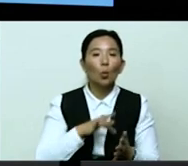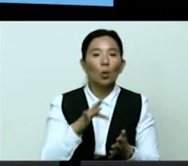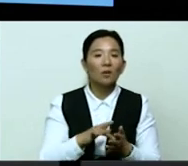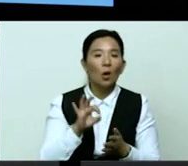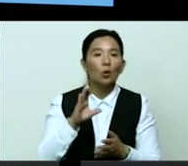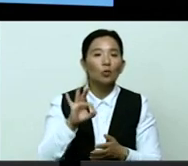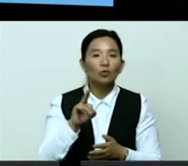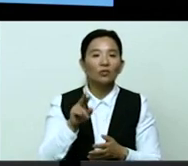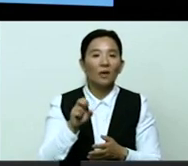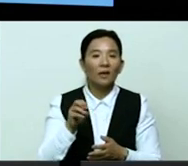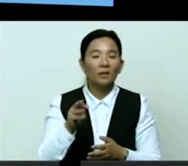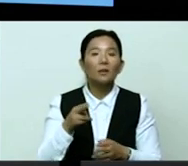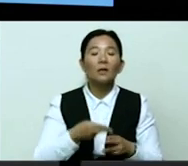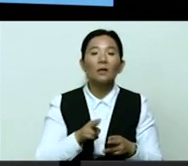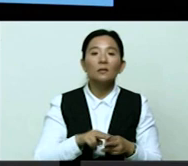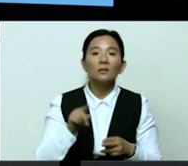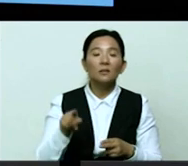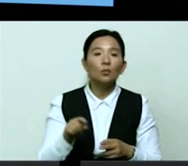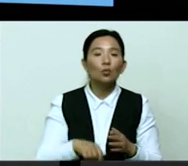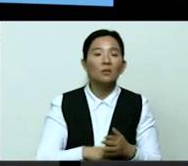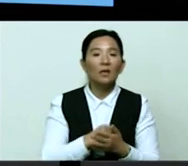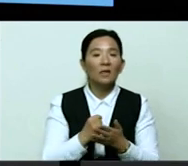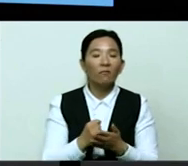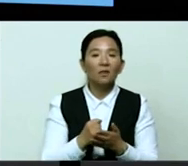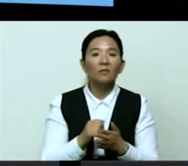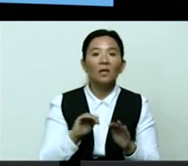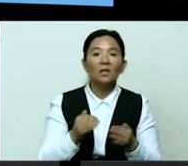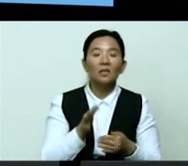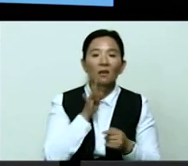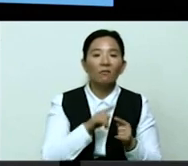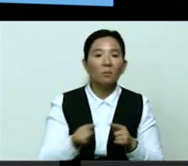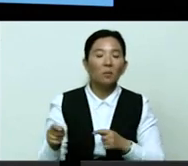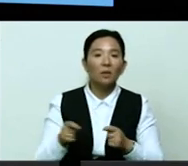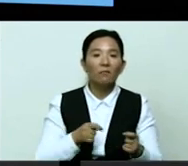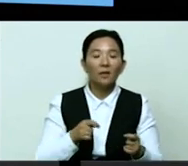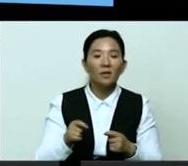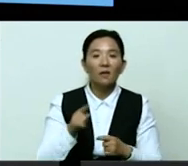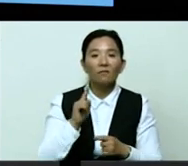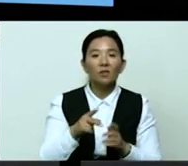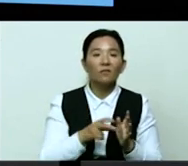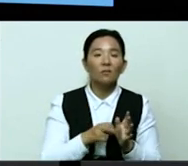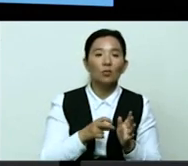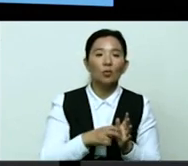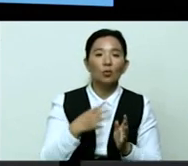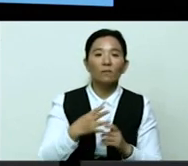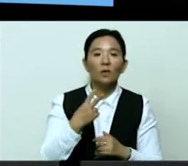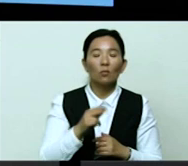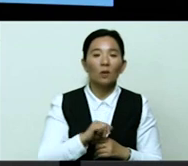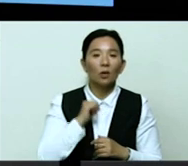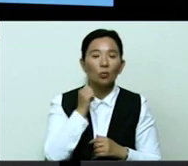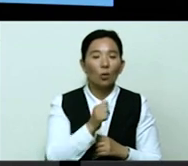этим он здесь устанавливает кратковременное правление. В 1842